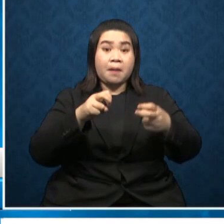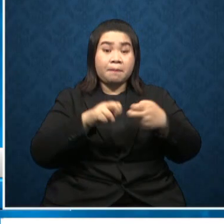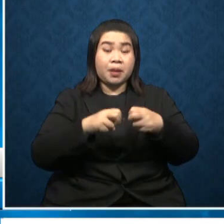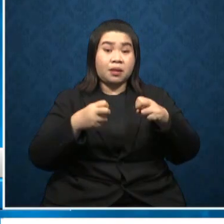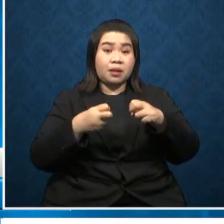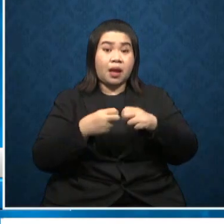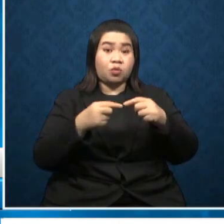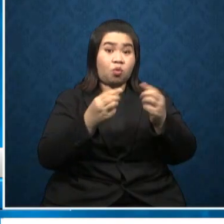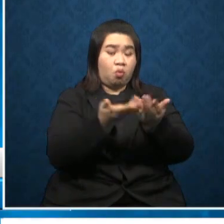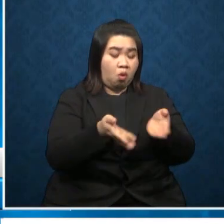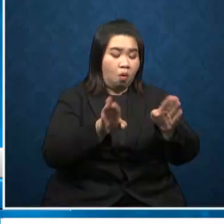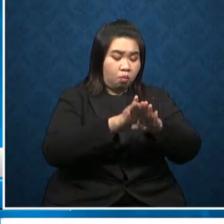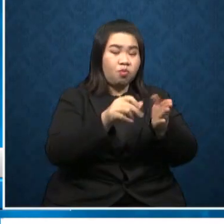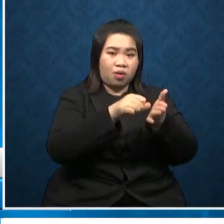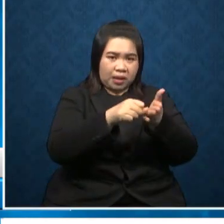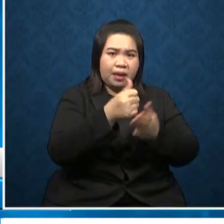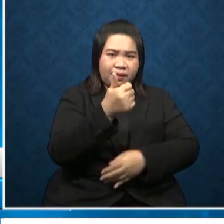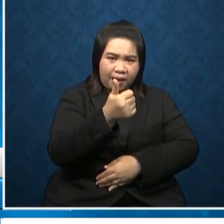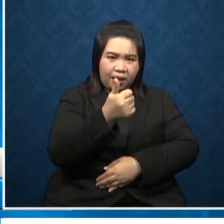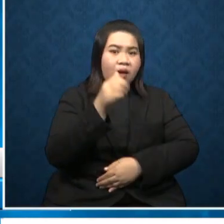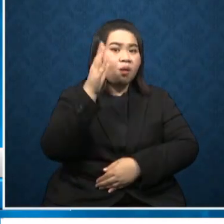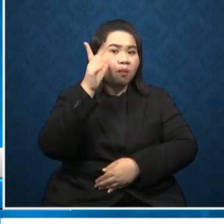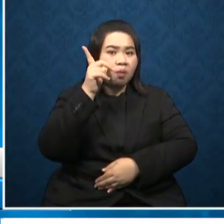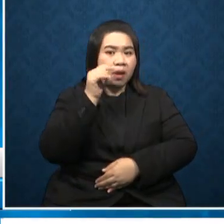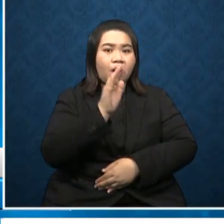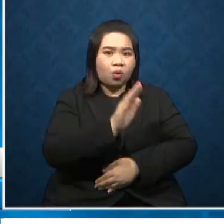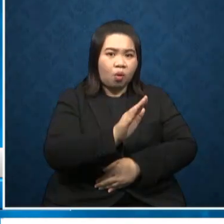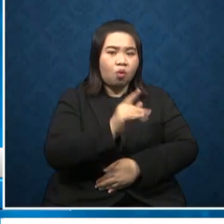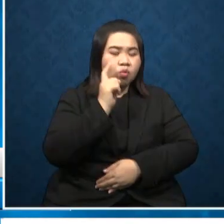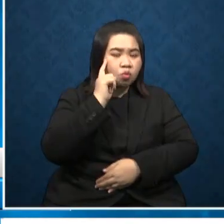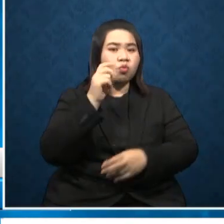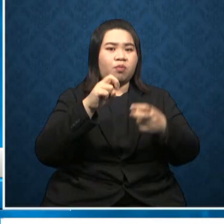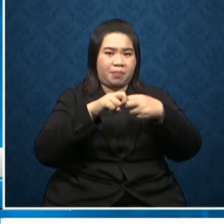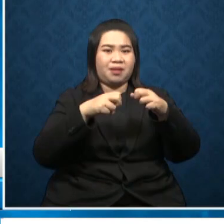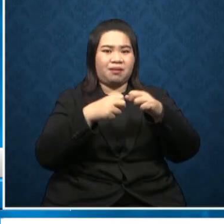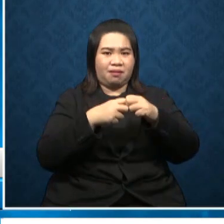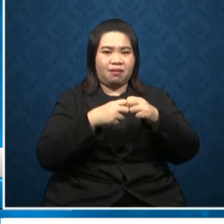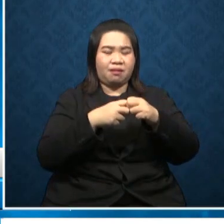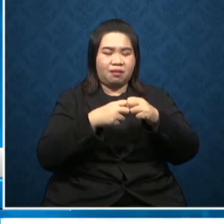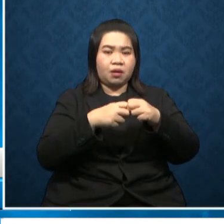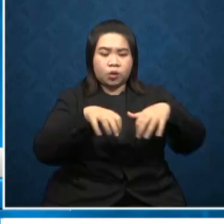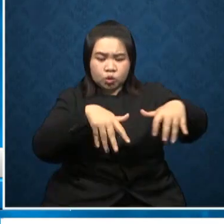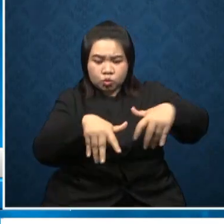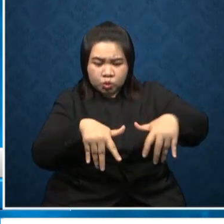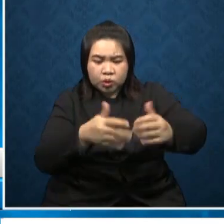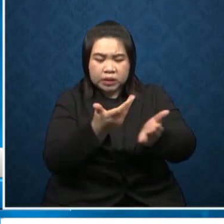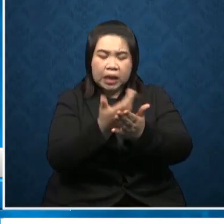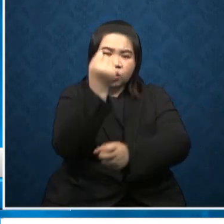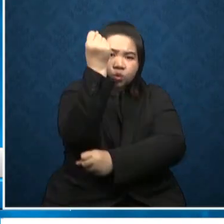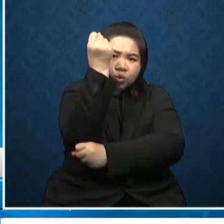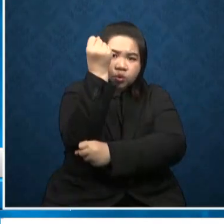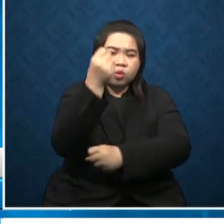ครอบครัวเขาได้จริงนะครับผู้ปกครองเขาแก้ปัญหาความยากจนในชุมชนในหมู่บ้านได้จริง